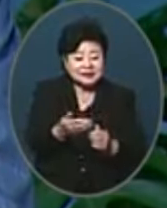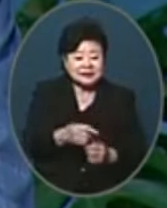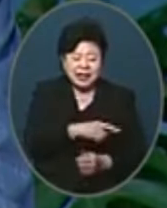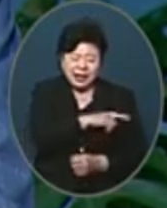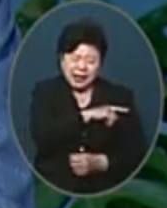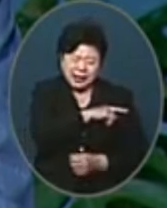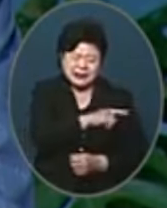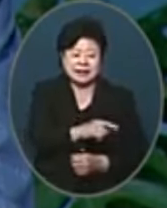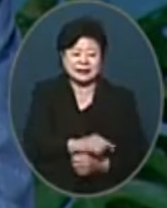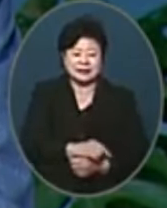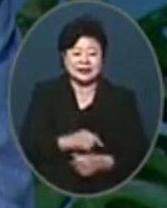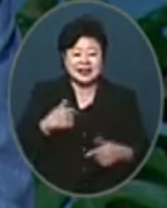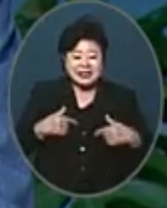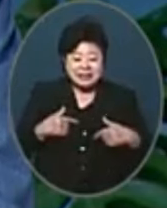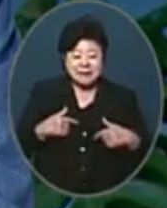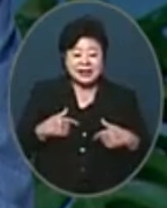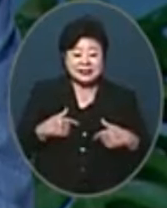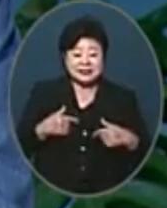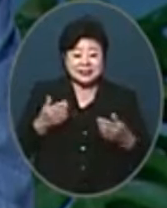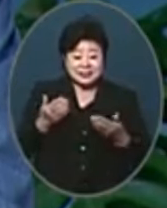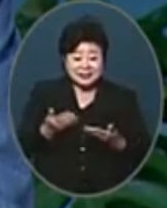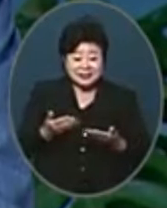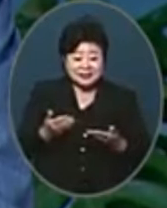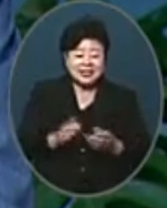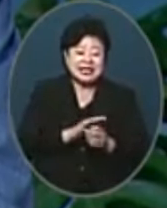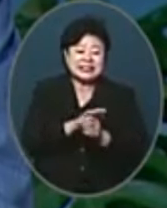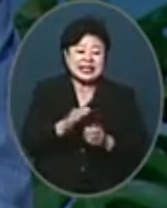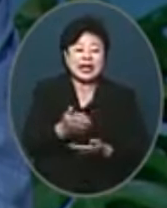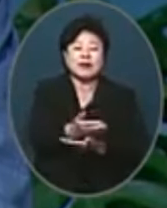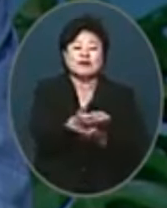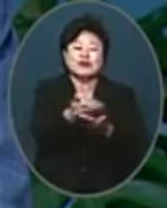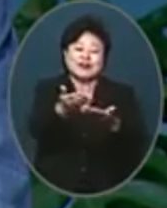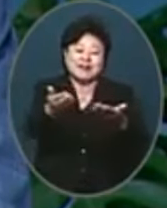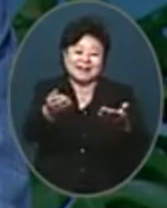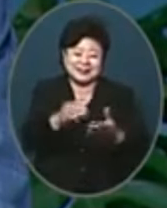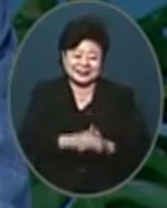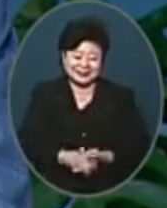가장 기뻐하시는 것은 사랑을 베푸는 것입니다.